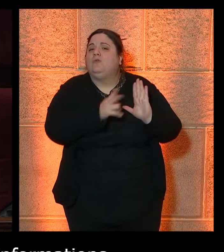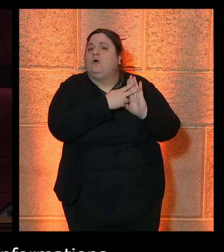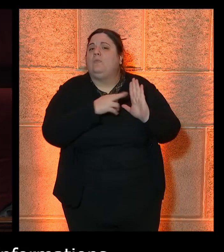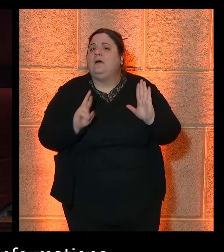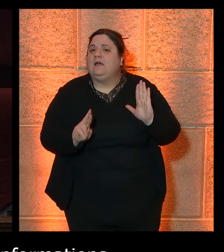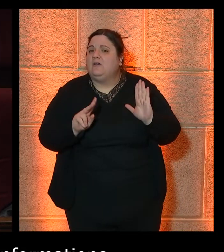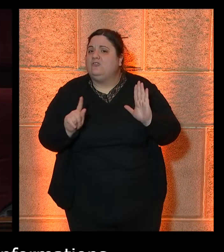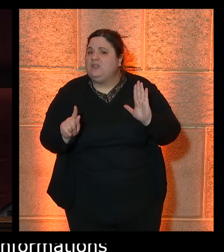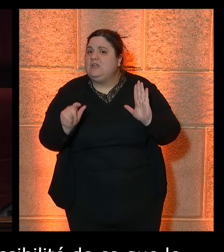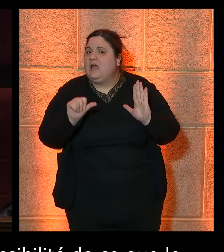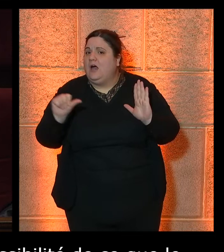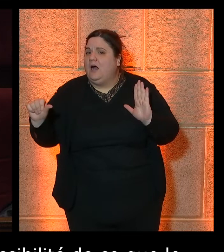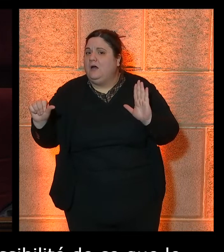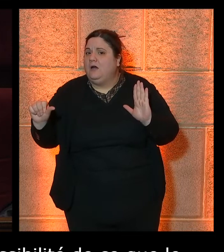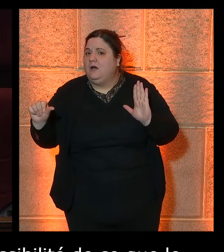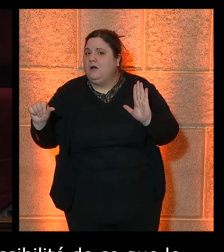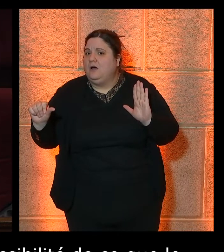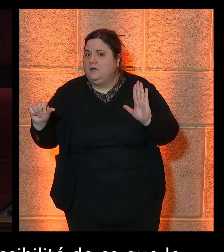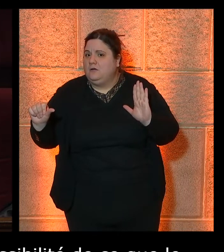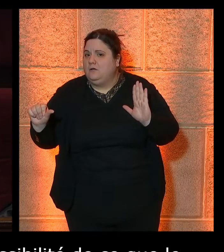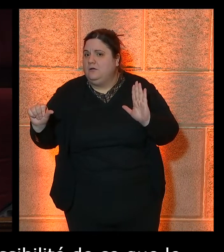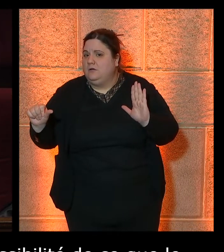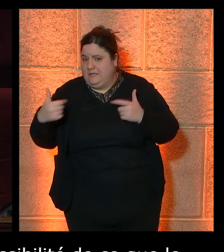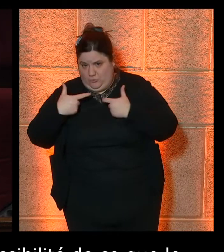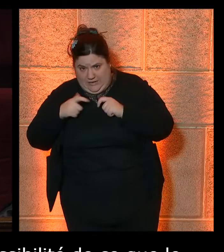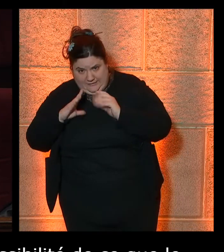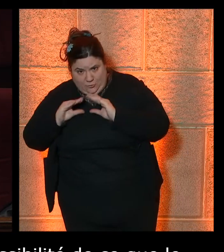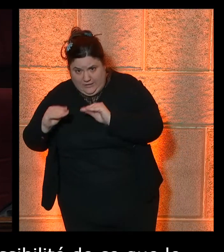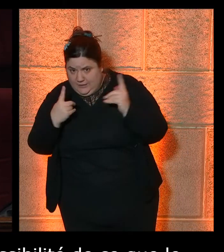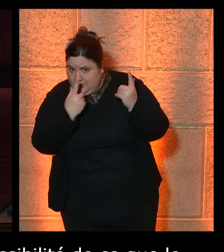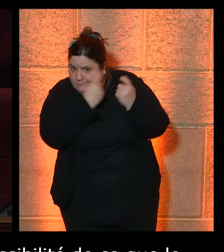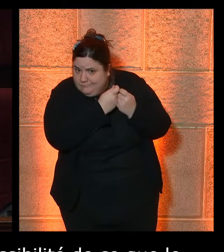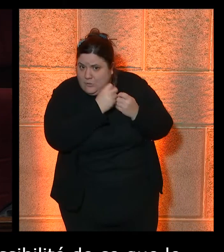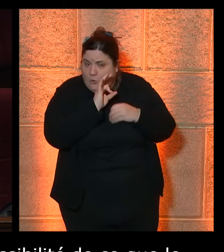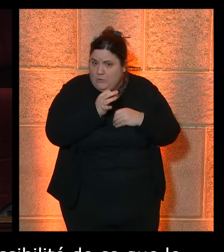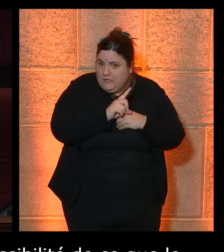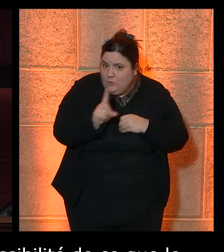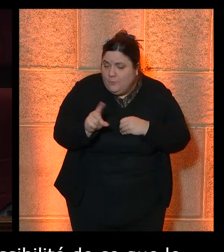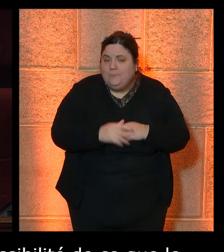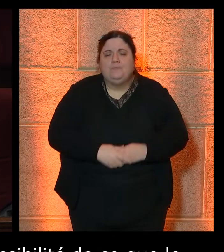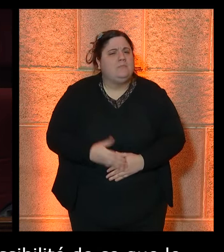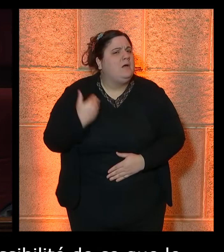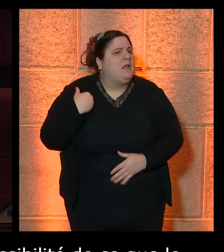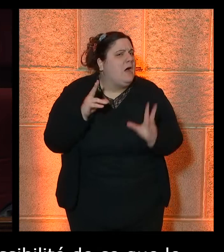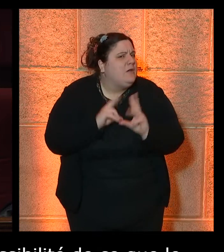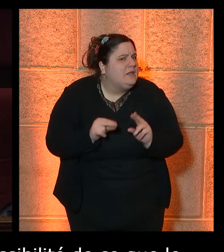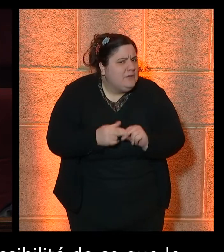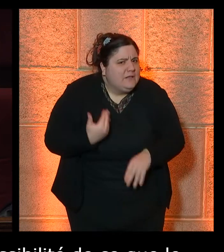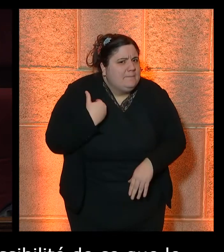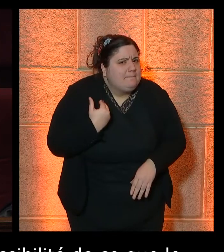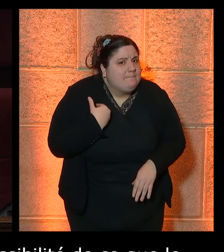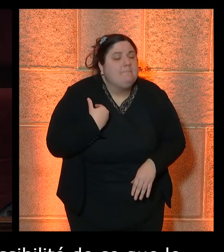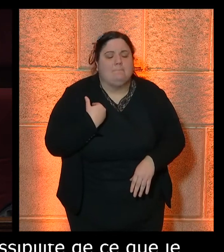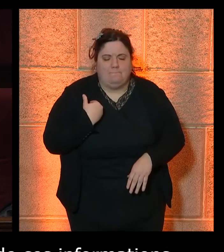l'accessibilité, ce que j'ai cité tout à l'heure. Donc là, évidemment, l'idée, ça sera bien de comprendre comment le candidat